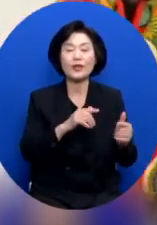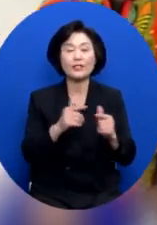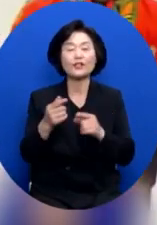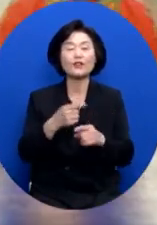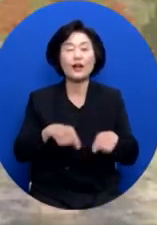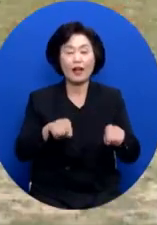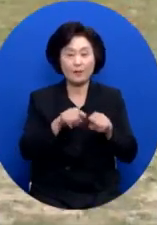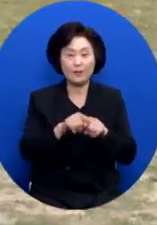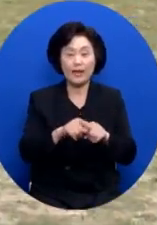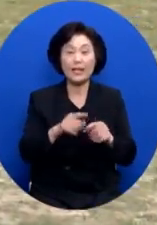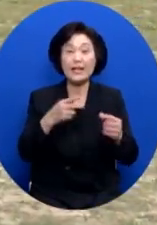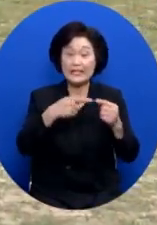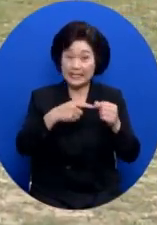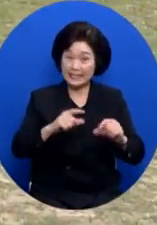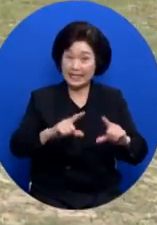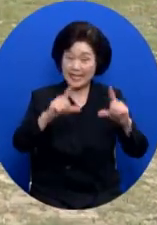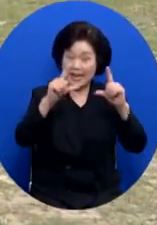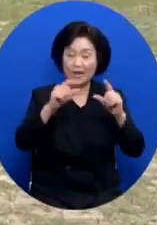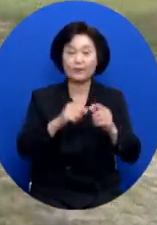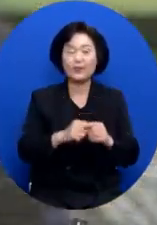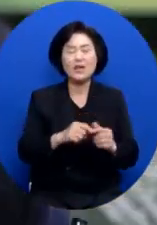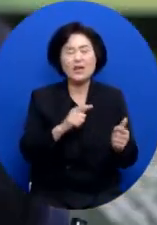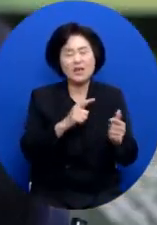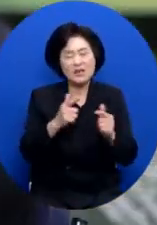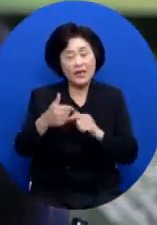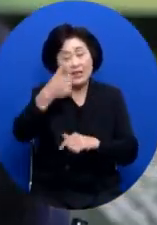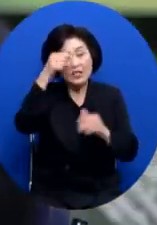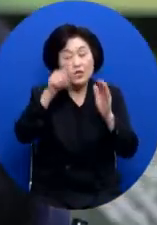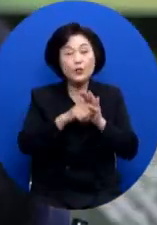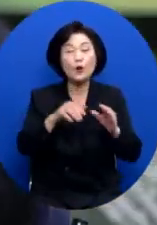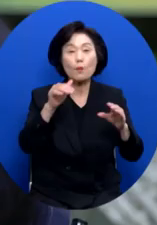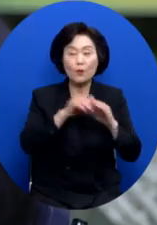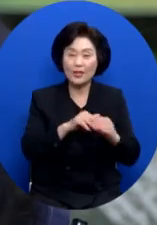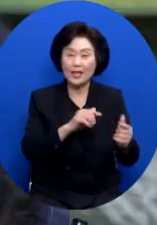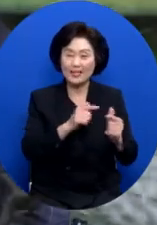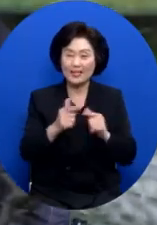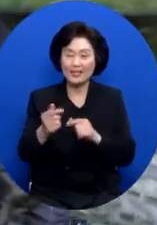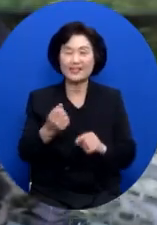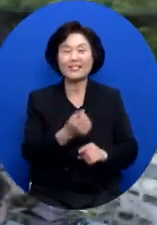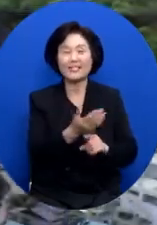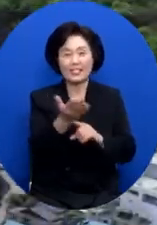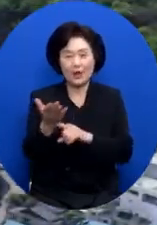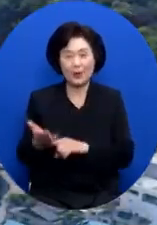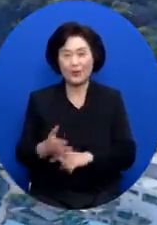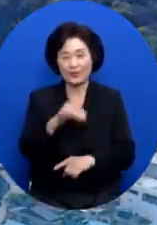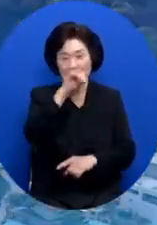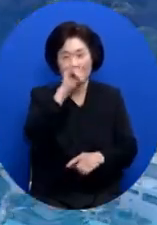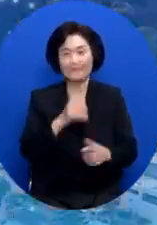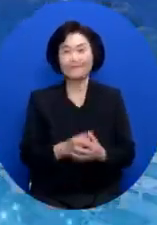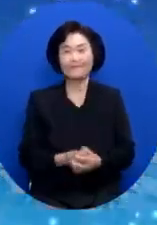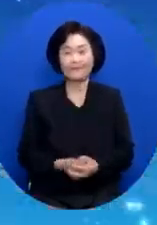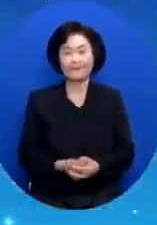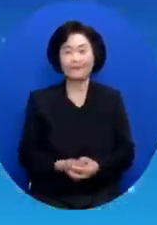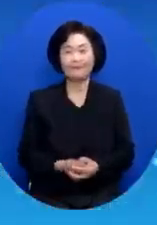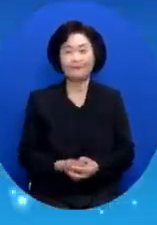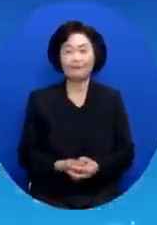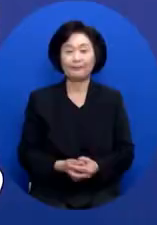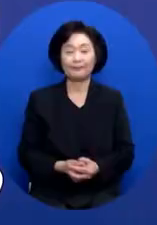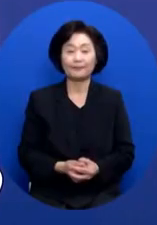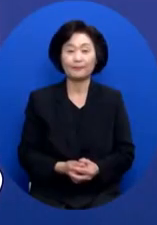첫째 날. 다채로운 기독 문화와 복음의 빛을 전하고 있습니다. CTS 뉴스 이가영입니다.